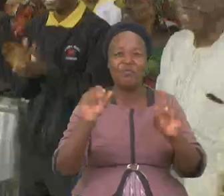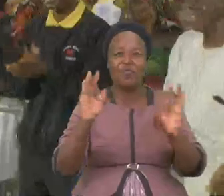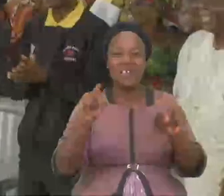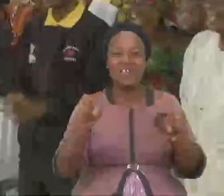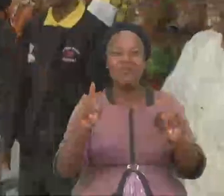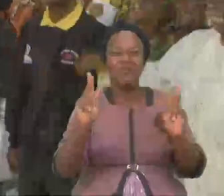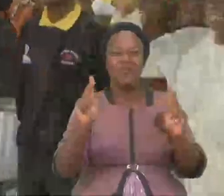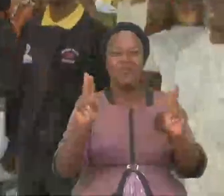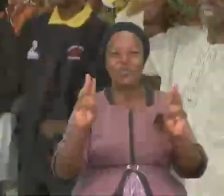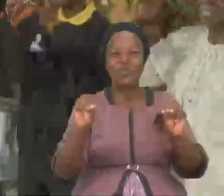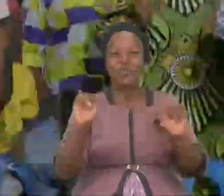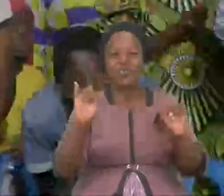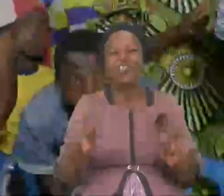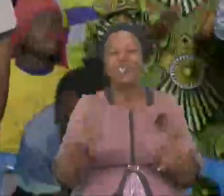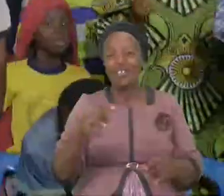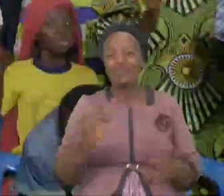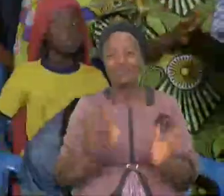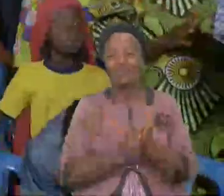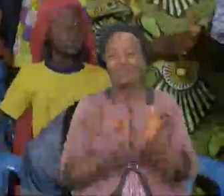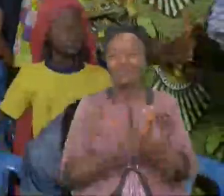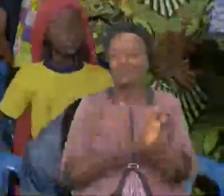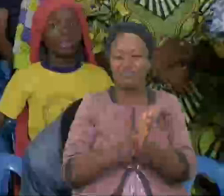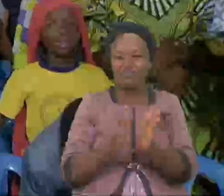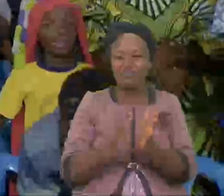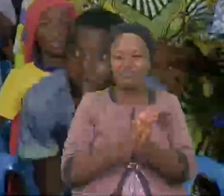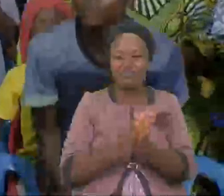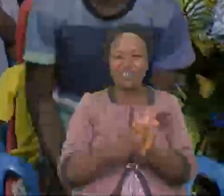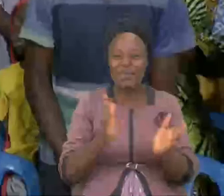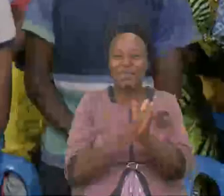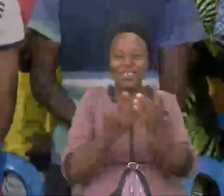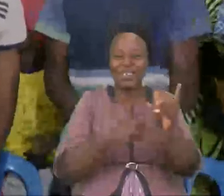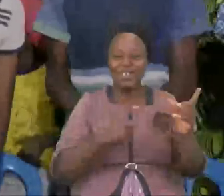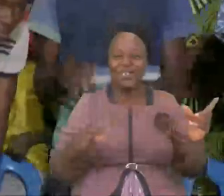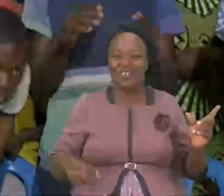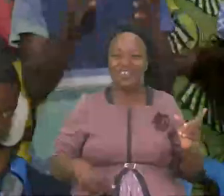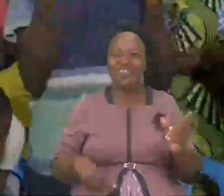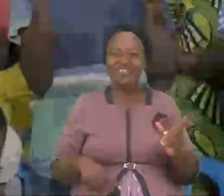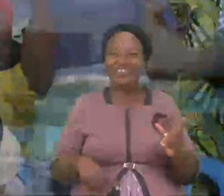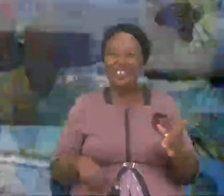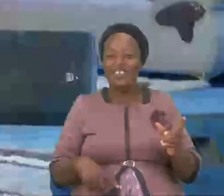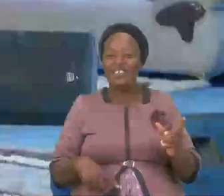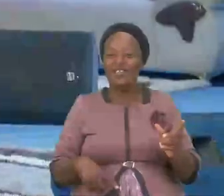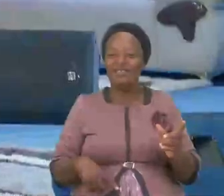F.Comoué. Soyez les bienvenus, pasteur. Gloire à Dieu.